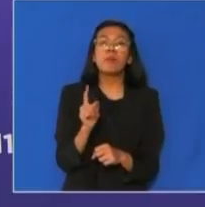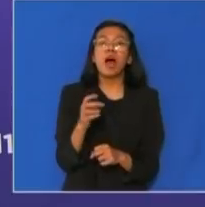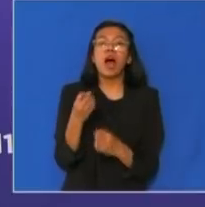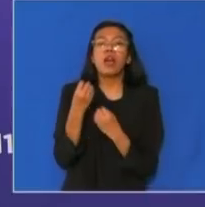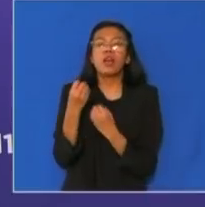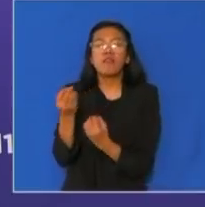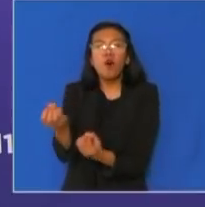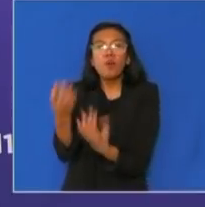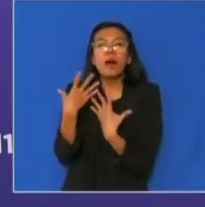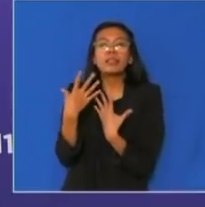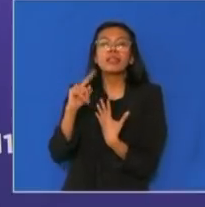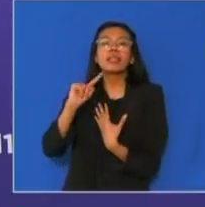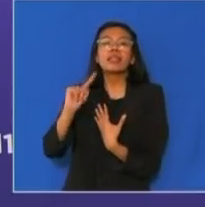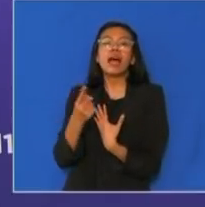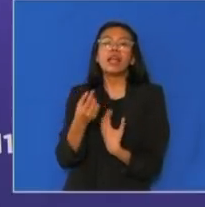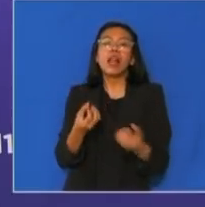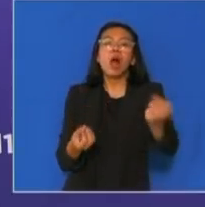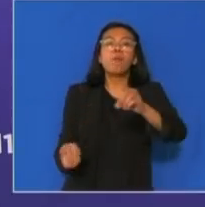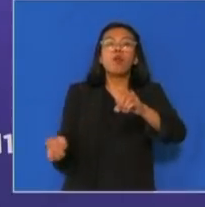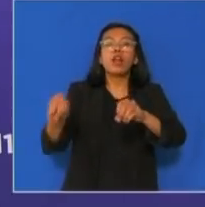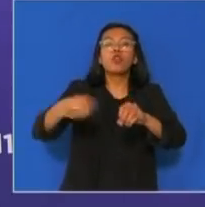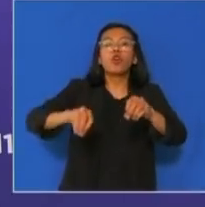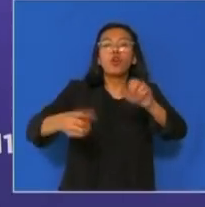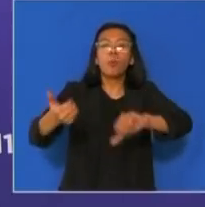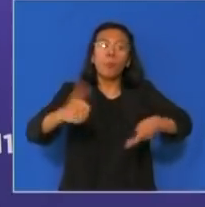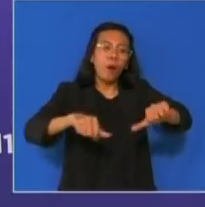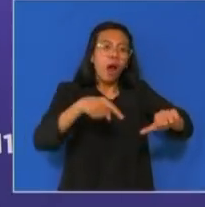konfirmasi laboratorium positif.